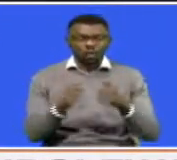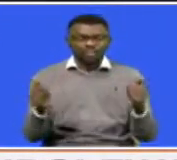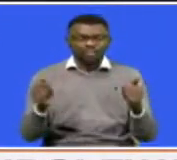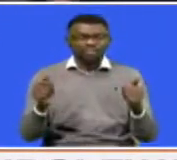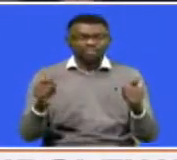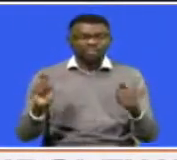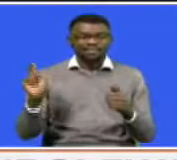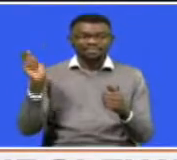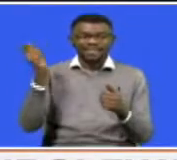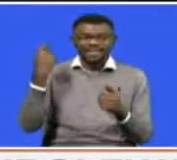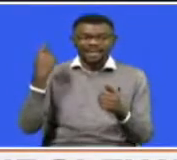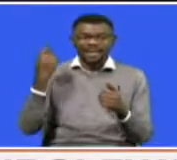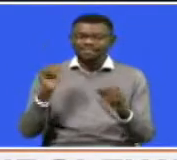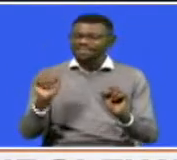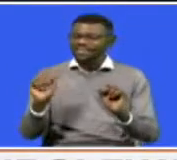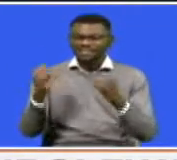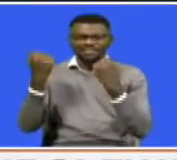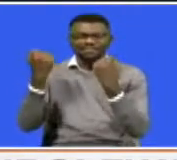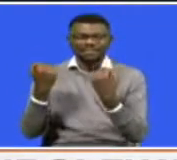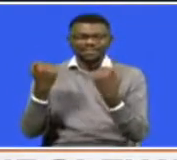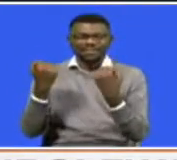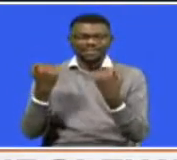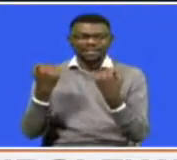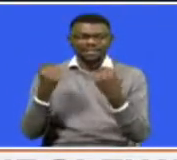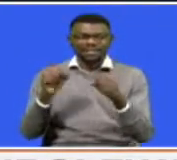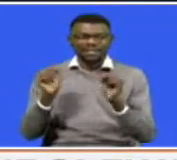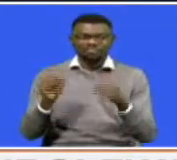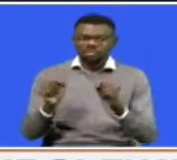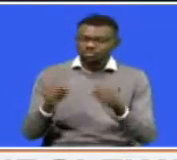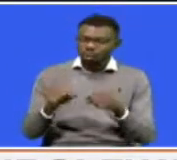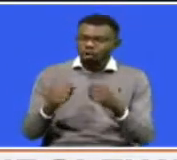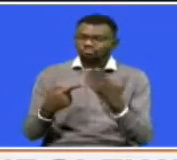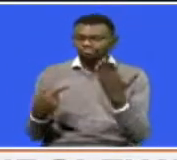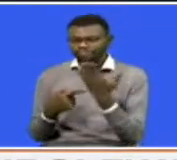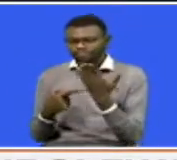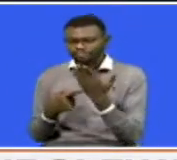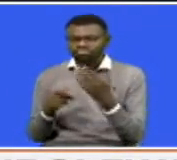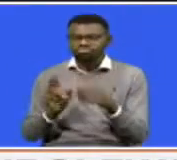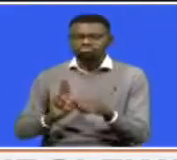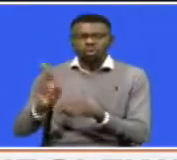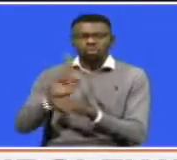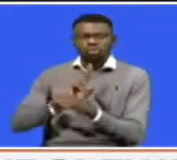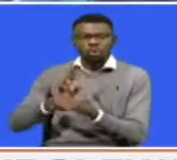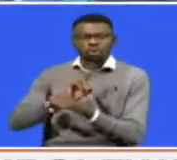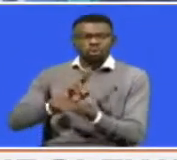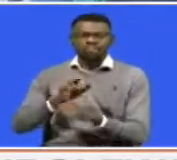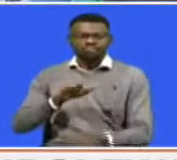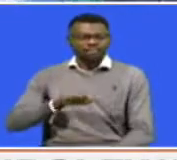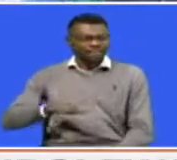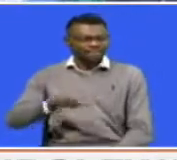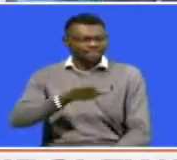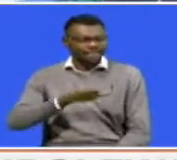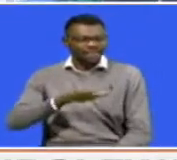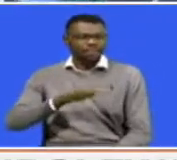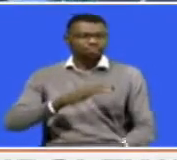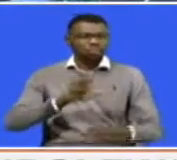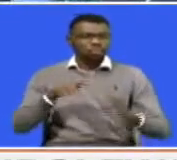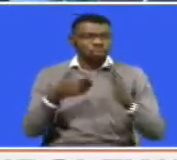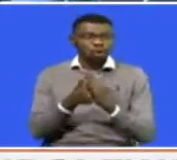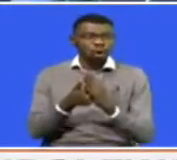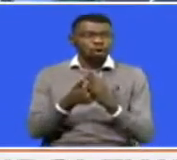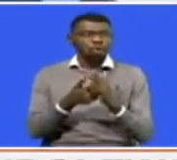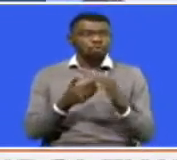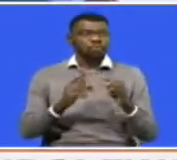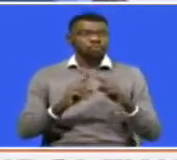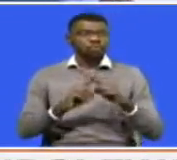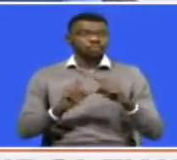Kenya is going to be safe to engage in biotechnology on all areas. Kuondolewa kwa marufuku hiyo